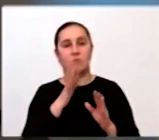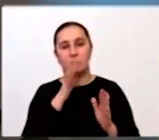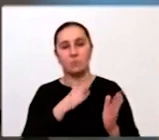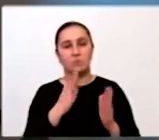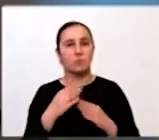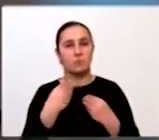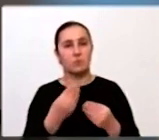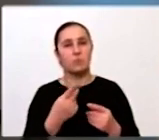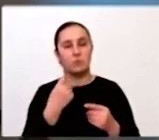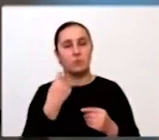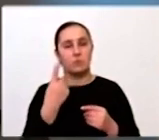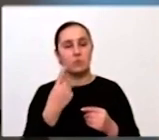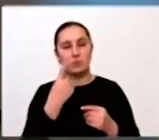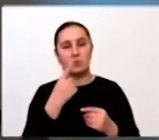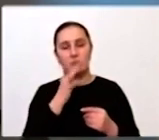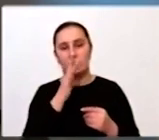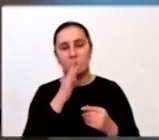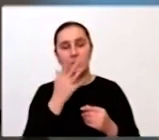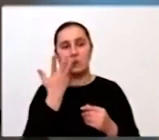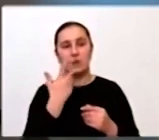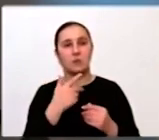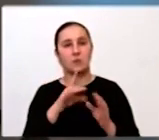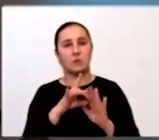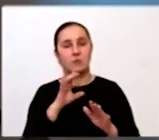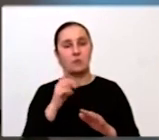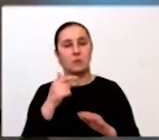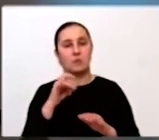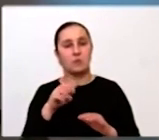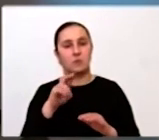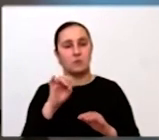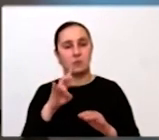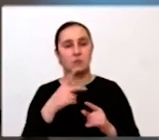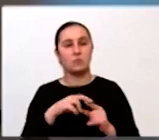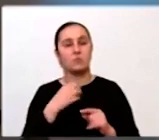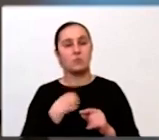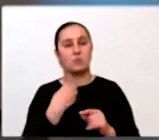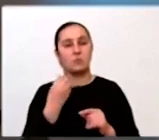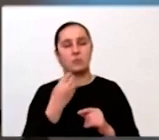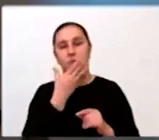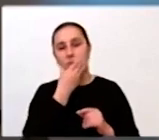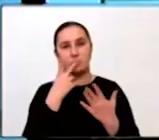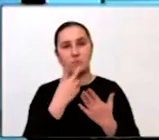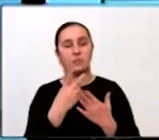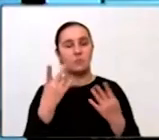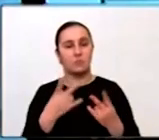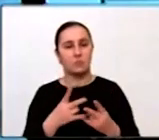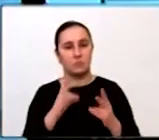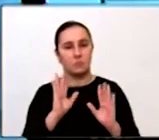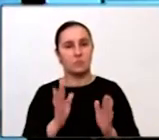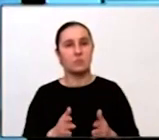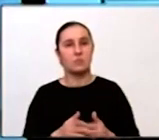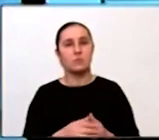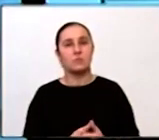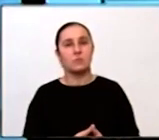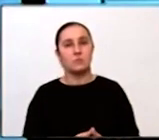berdi. Endi biron bir rang tanlab olamiz oldindan. Gradient qilsak, bizda yana ham chiroyliroq, obyomli ko'rinishga